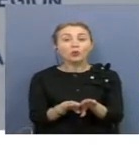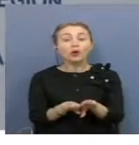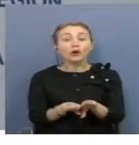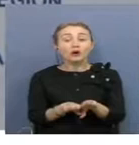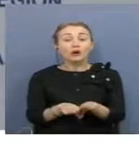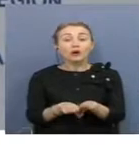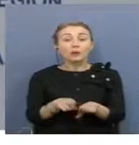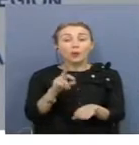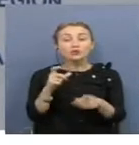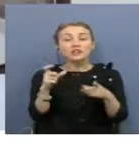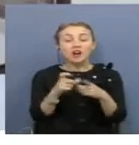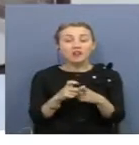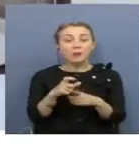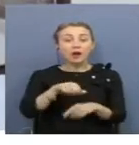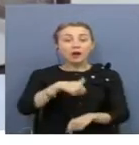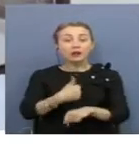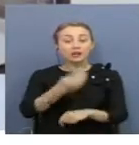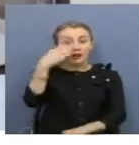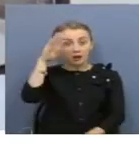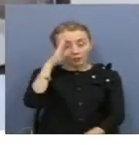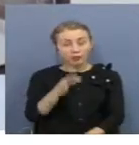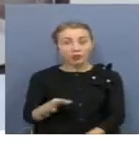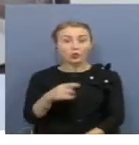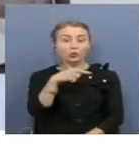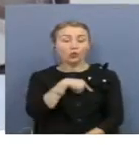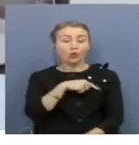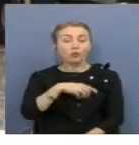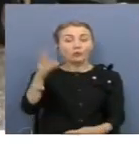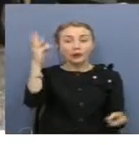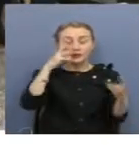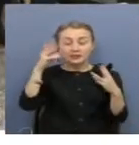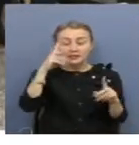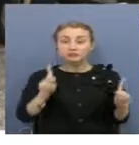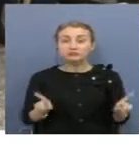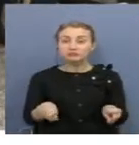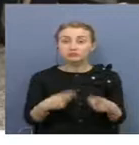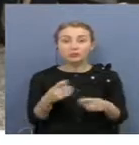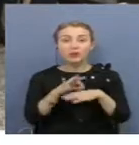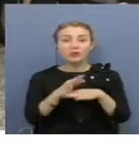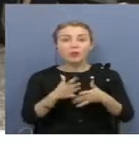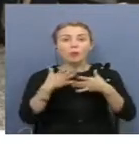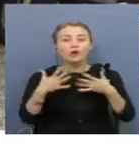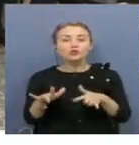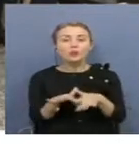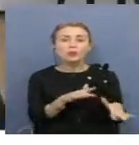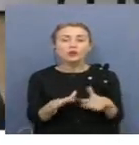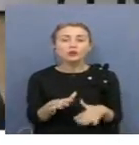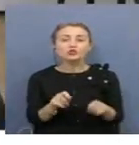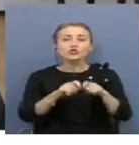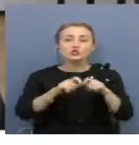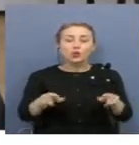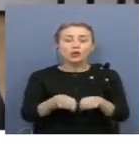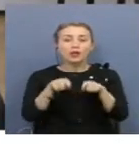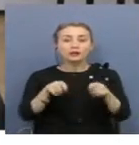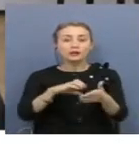көлемінде көптеген жұмыстар жасалуда. Мәселен, мектеп қабырғаларында робототехника кабинеттері ашылған, сонымен қатар адалдық дүкені ашылып,